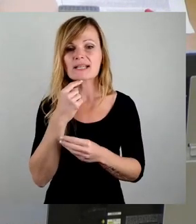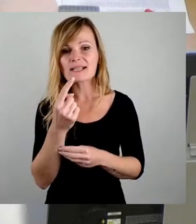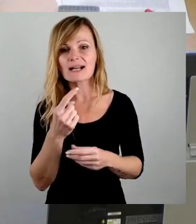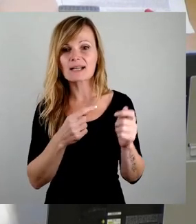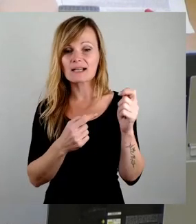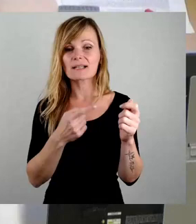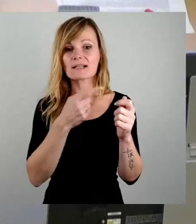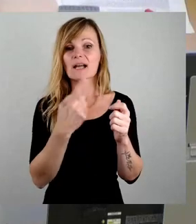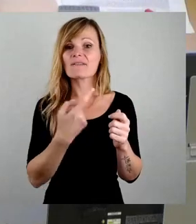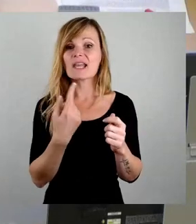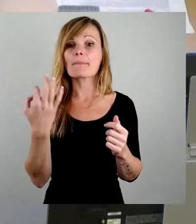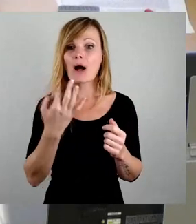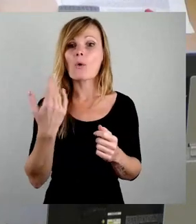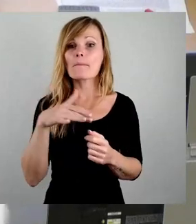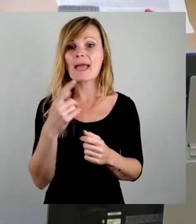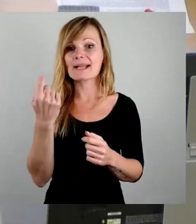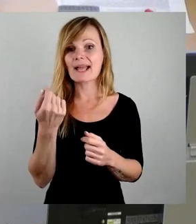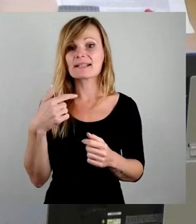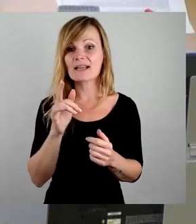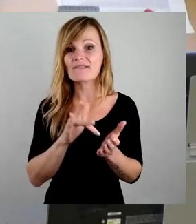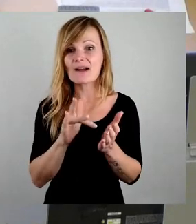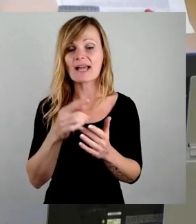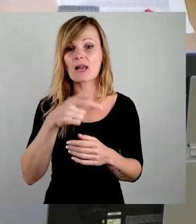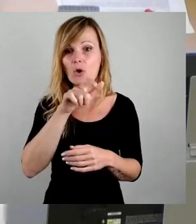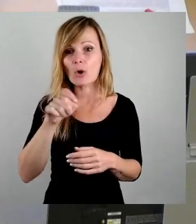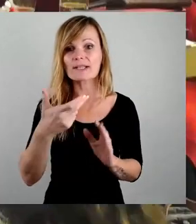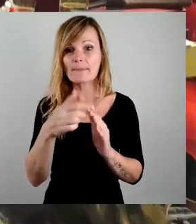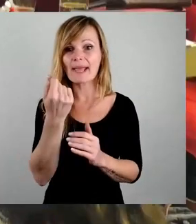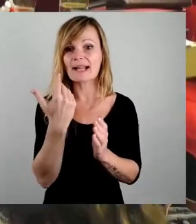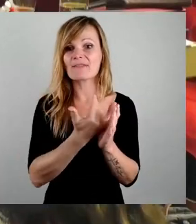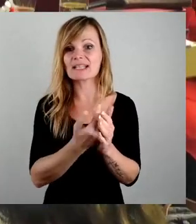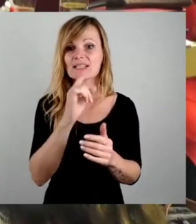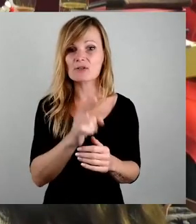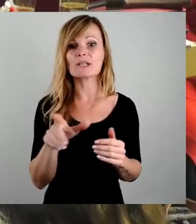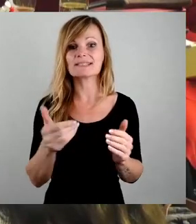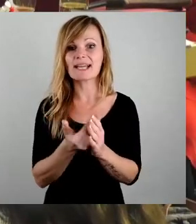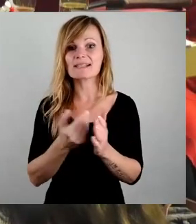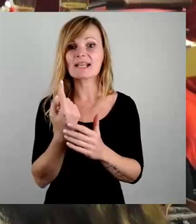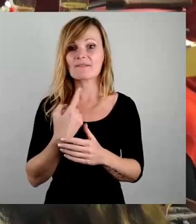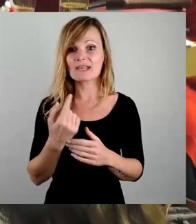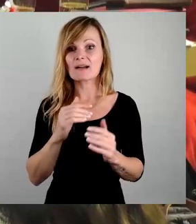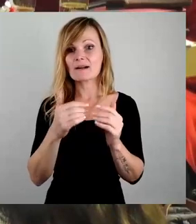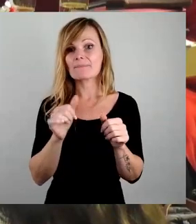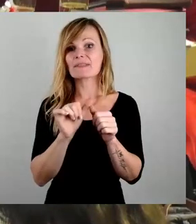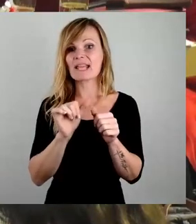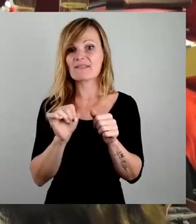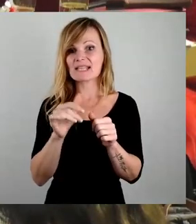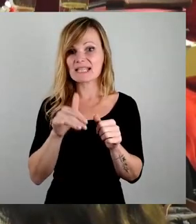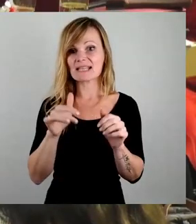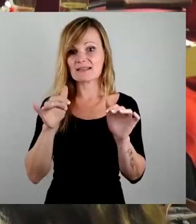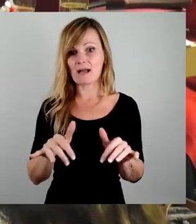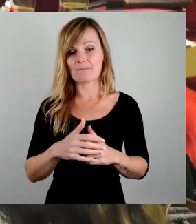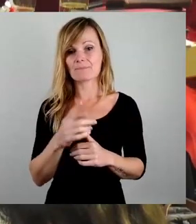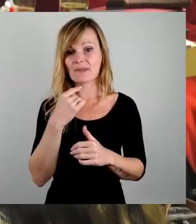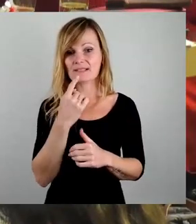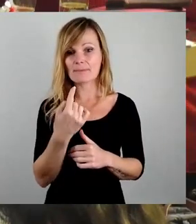wir brauchen mehr Geld, weil die Leute mehr Geld verdienen sollen. Deswegen haben wir ein Defizit. Jetzt sagen Sie mal, warum ist